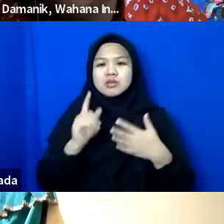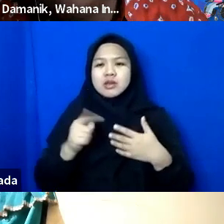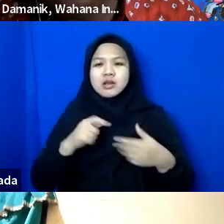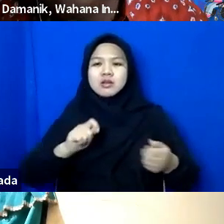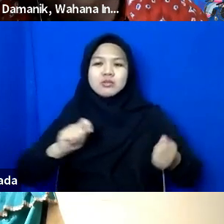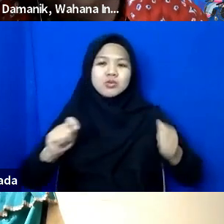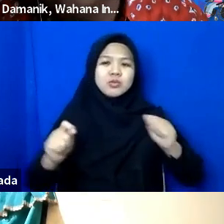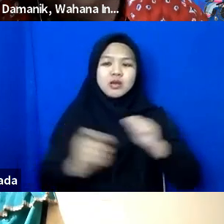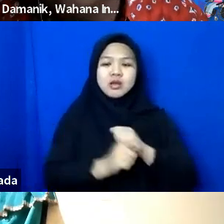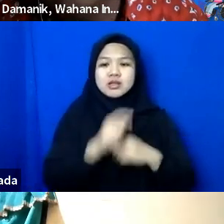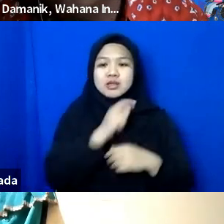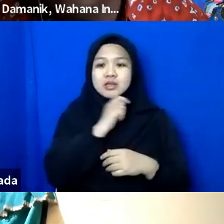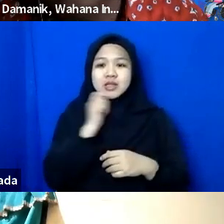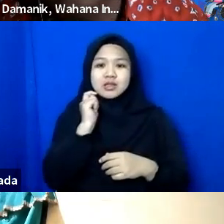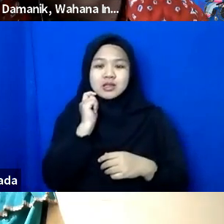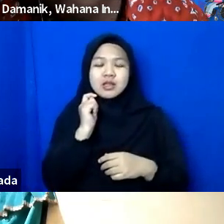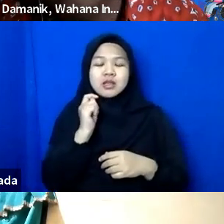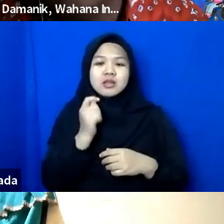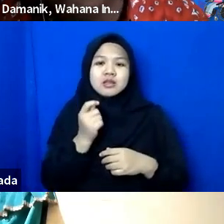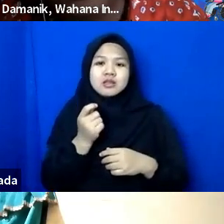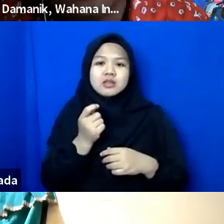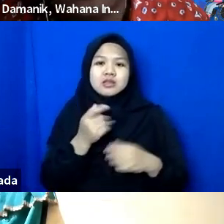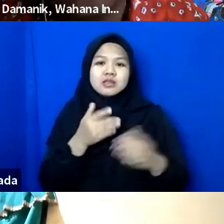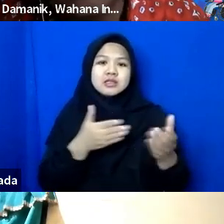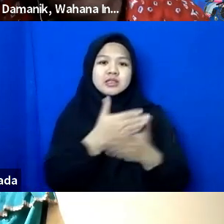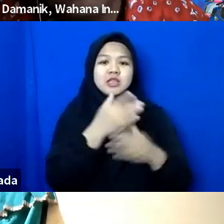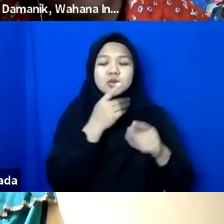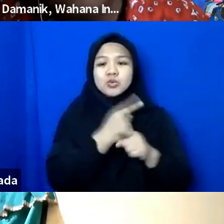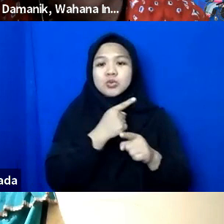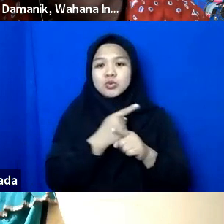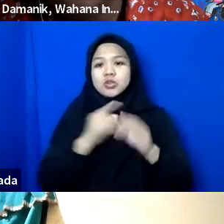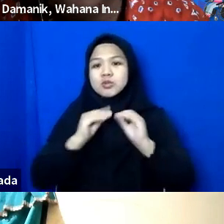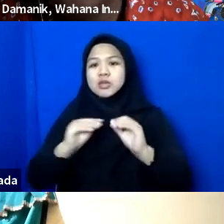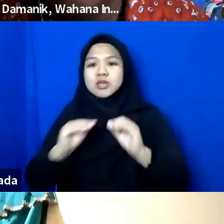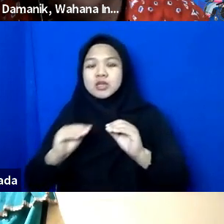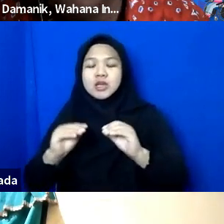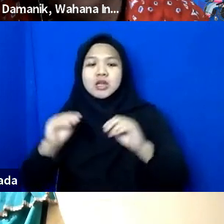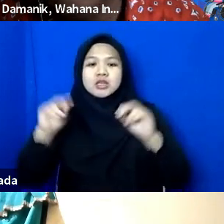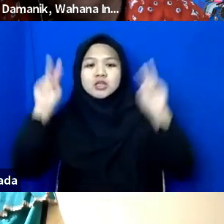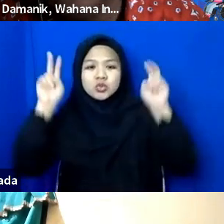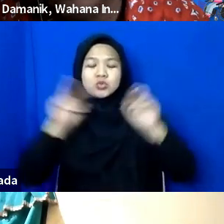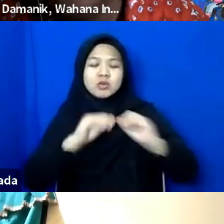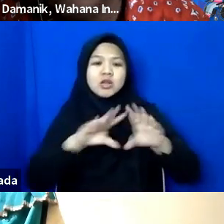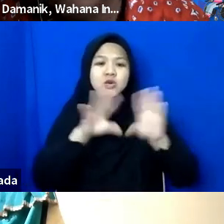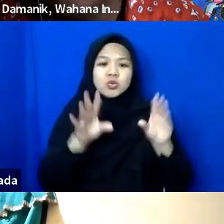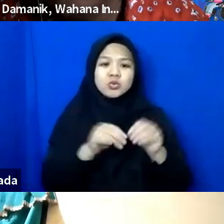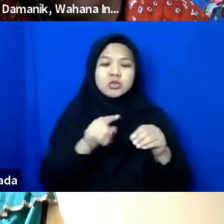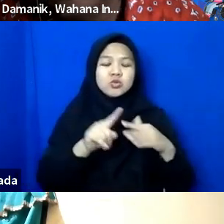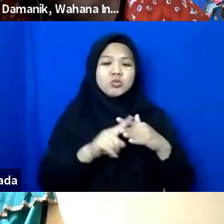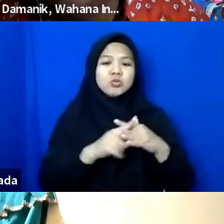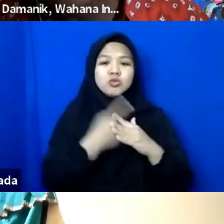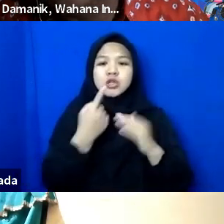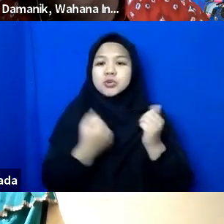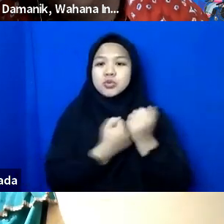karena ternyata di Dirjen guru dan tenaga kependidikan isu-isu pendidikan inklusif mulai mereka